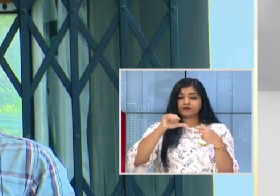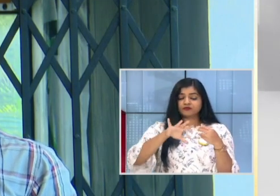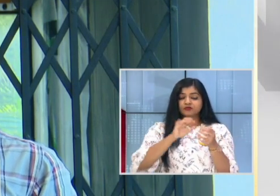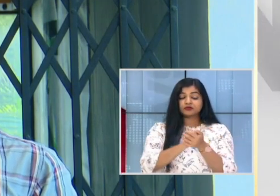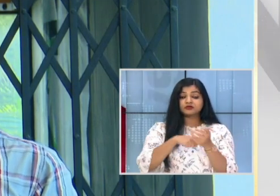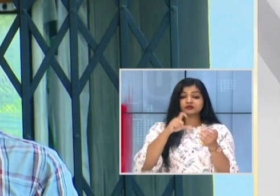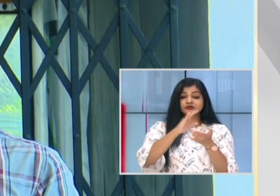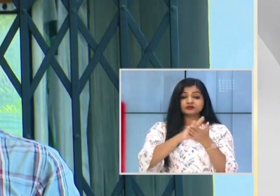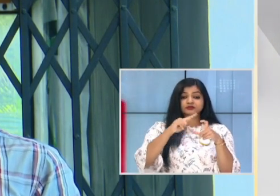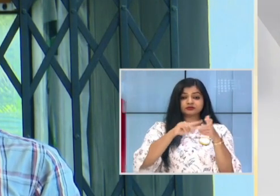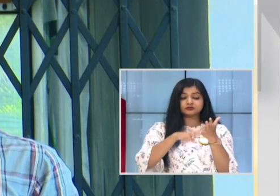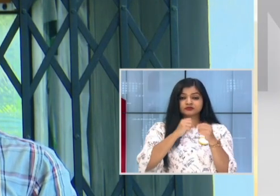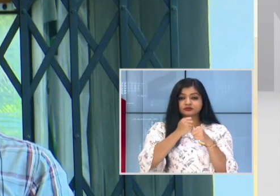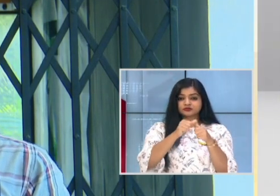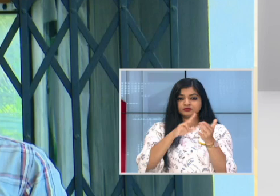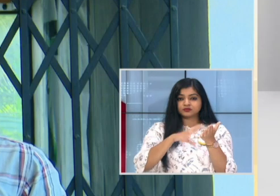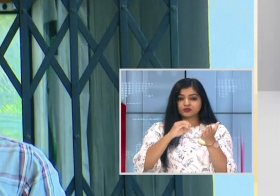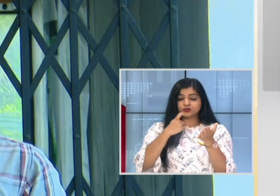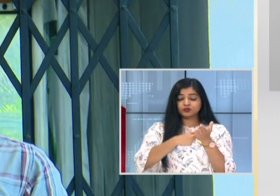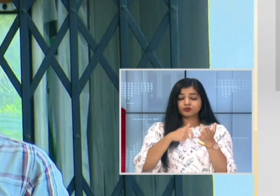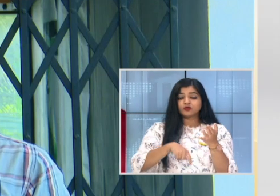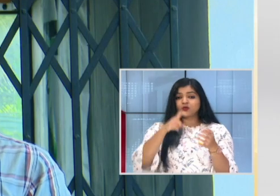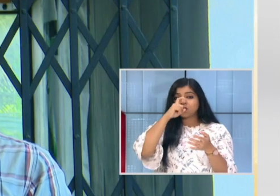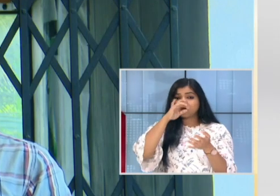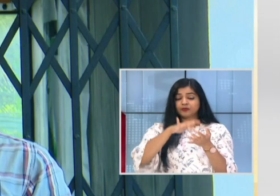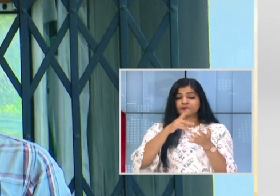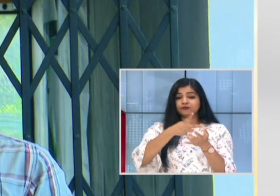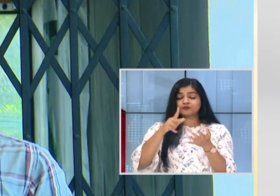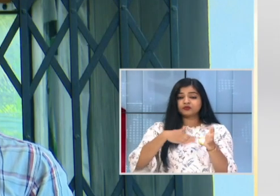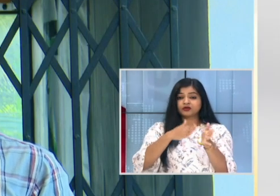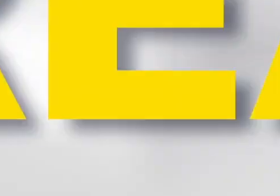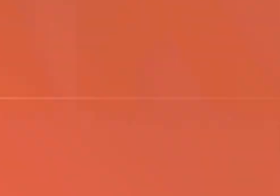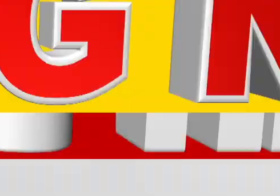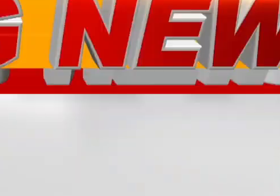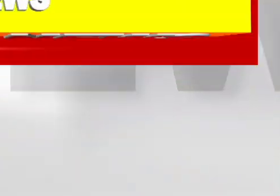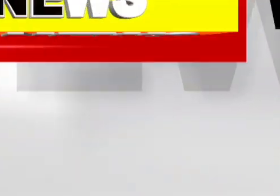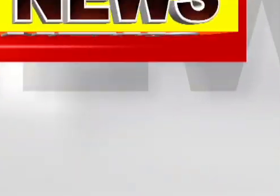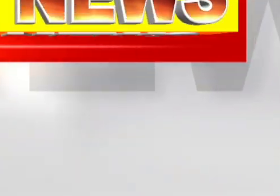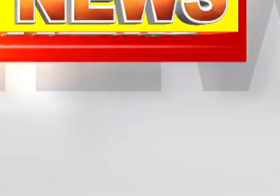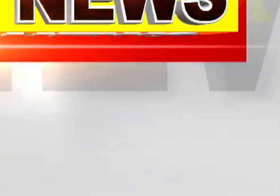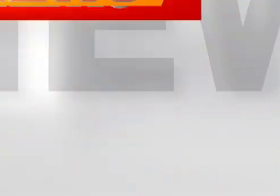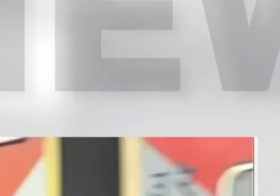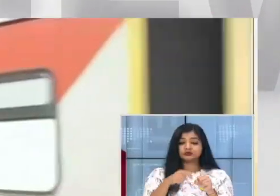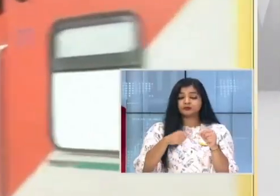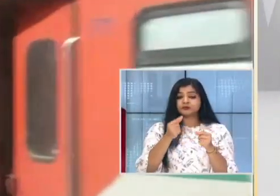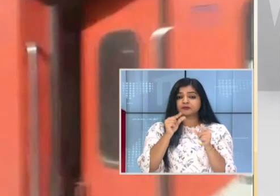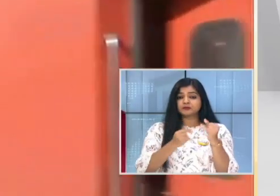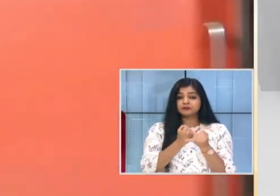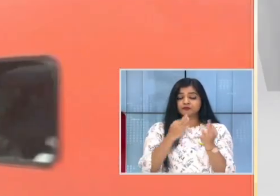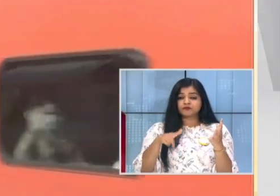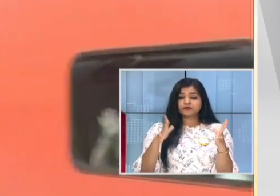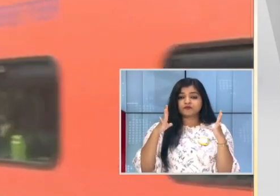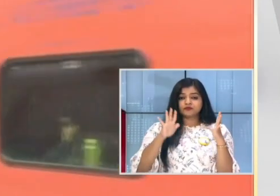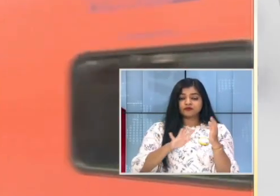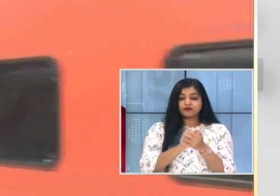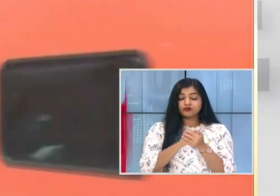ഈ തീർത്ഥാടകർ കുടുങ്ങിക്കിടക്കുന്ന ഒരു സാഹചര്യം കൂടിയുണ്ട്. ഈ സാഹചര്യത്തിലാണ് സദേൺ റെയിൽവേ പ്രത്യേക ട്രെയിൻ സർവീസ് ഇപ്പോൾ അനുവദിച്ചിട്ടുള്ളത്. ഇന്ന്